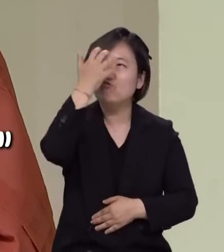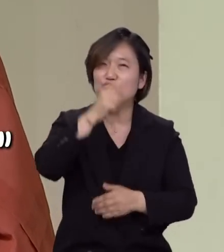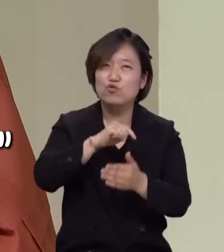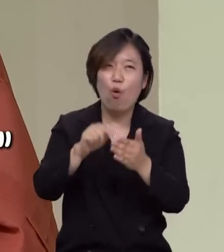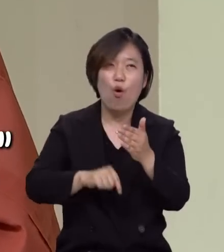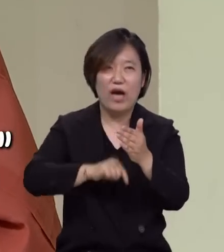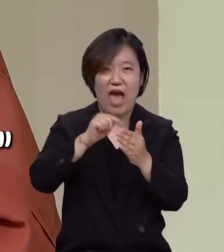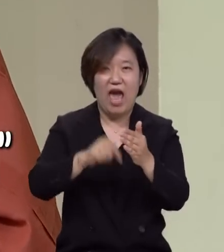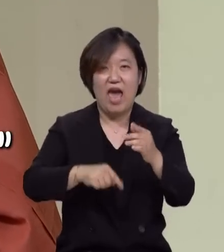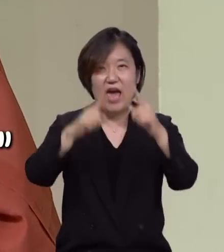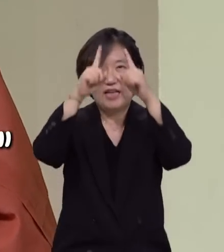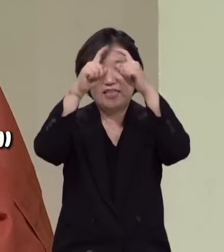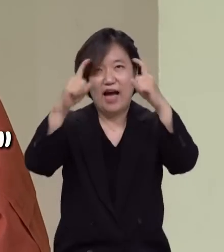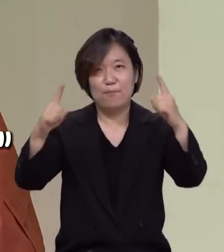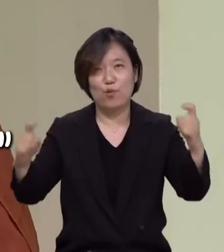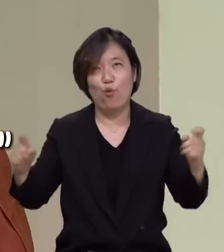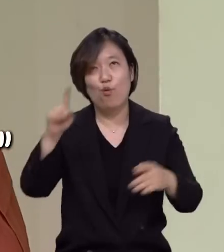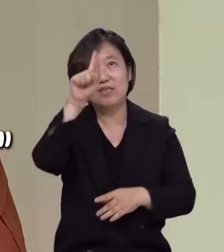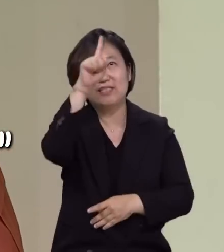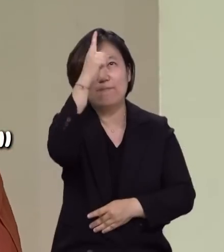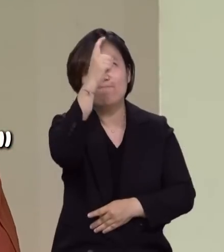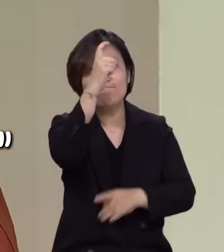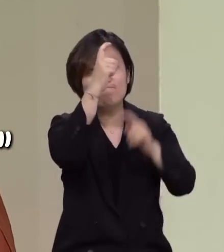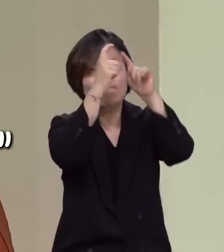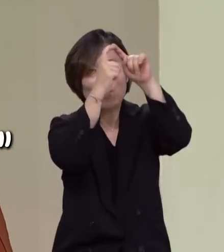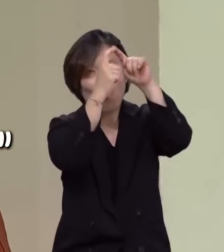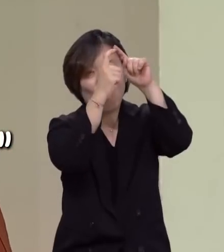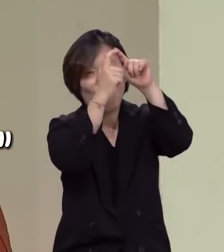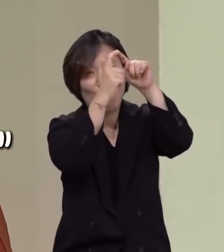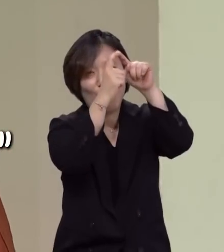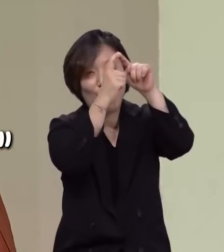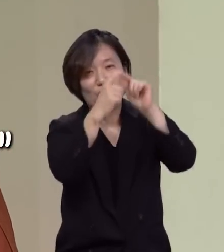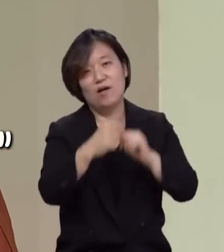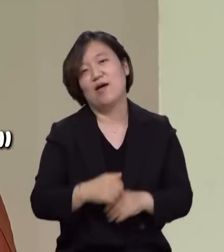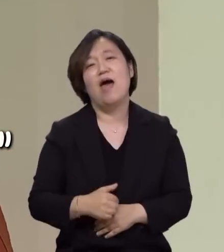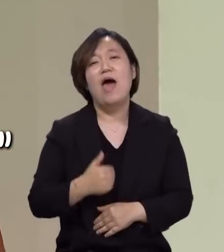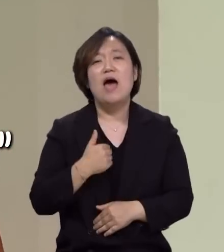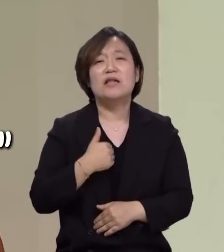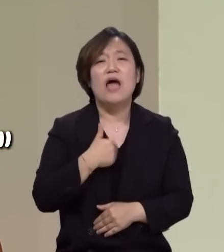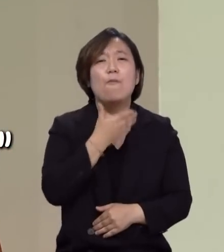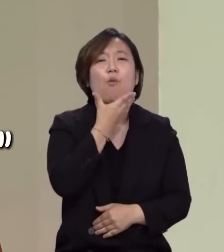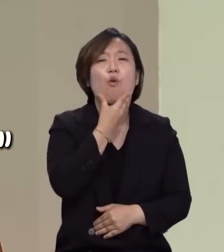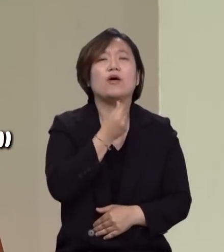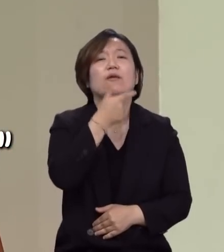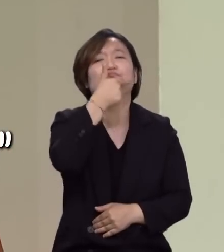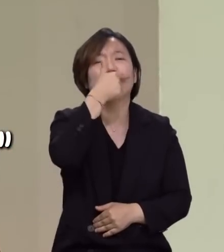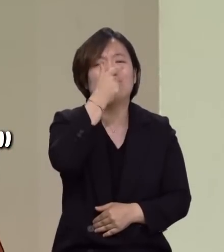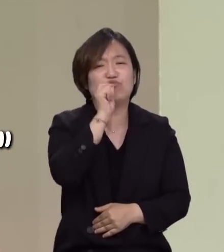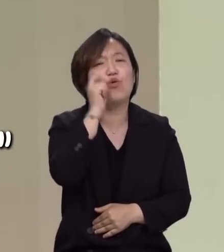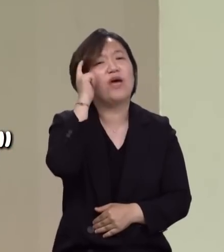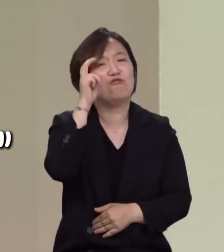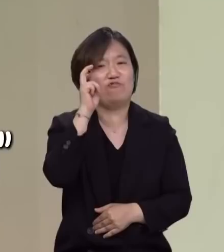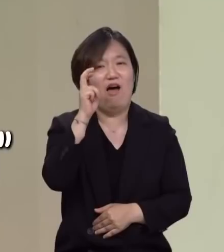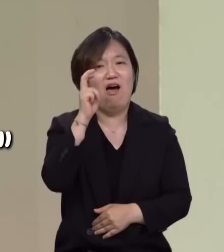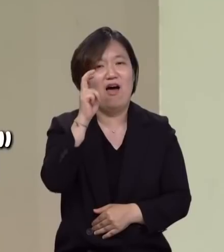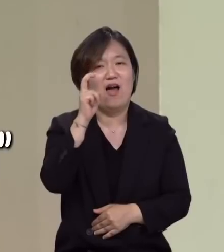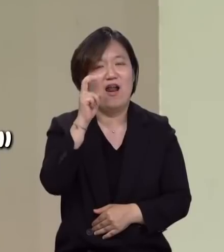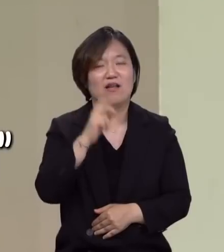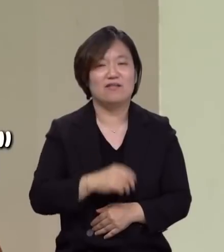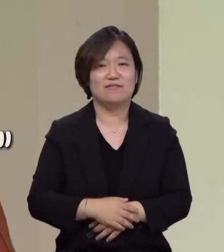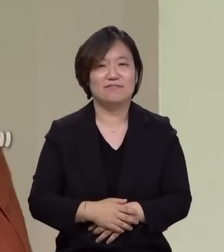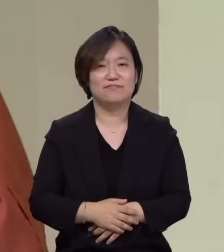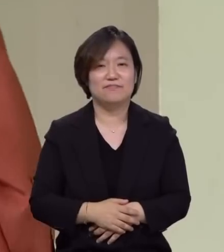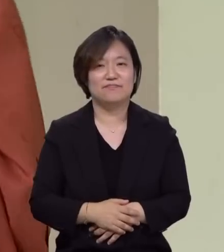끄트머리를 숙여 있는게 아 내가 복이 한껏 부족했나 보구나라는 생각이 딱